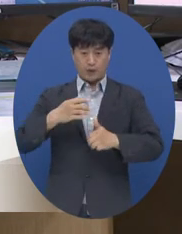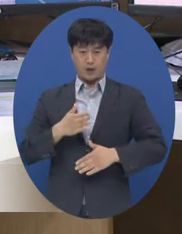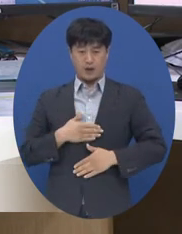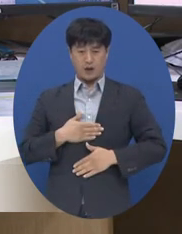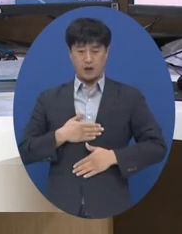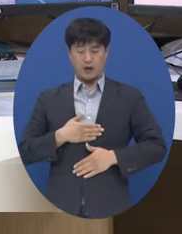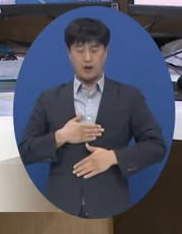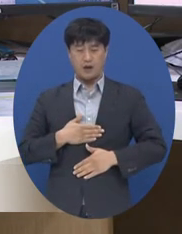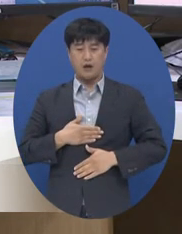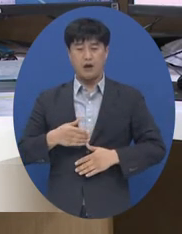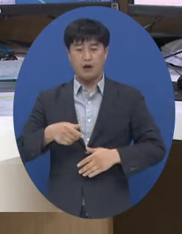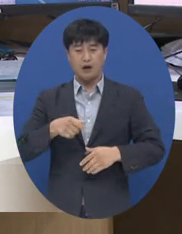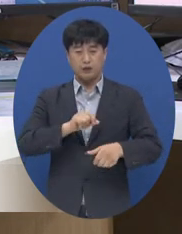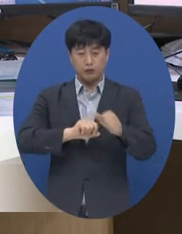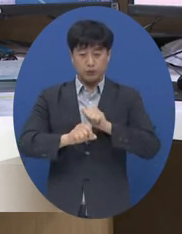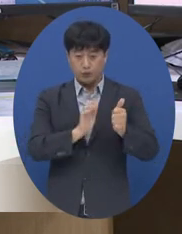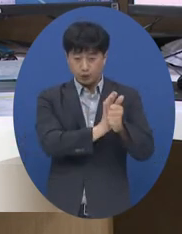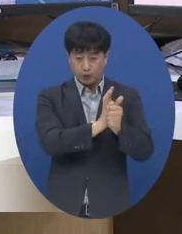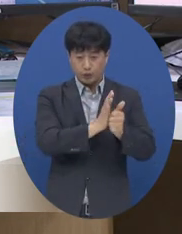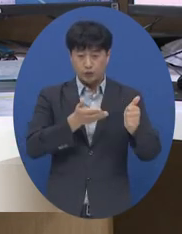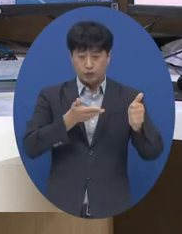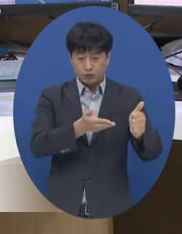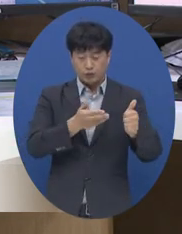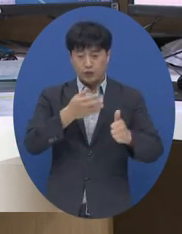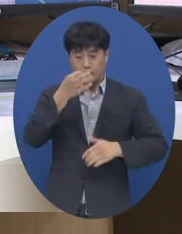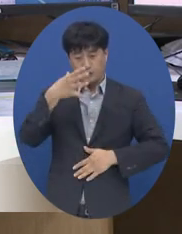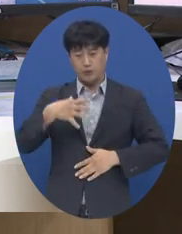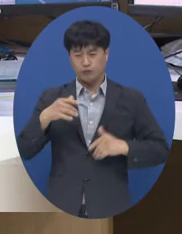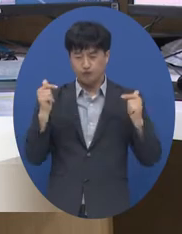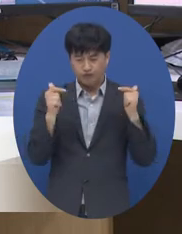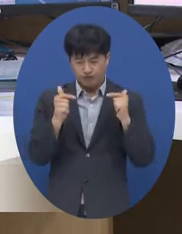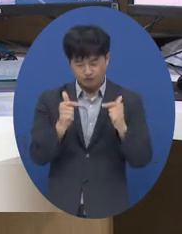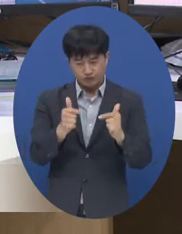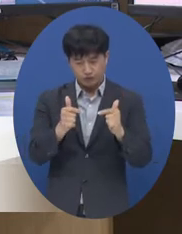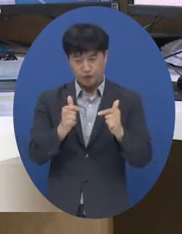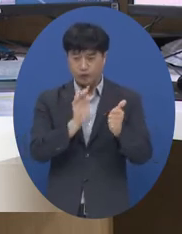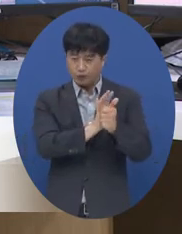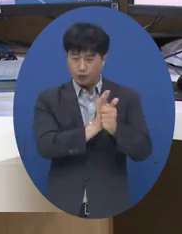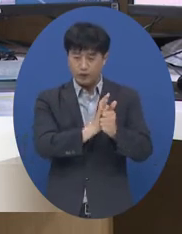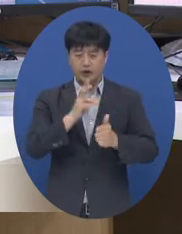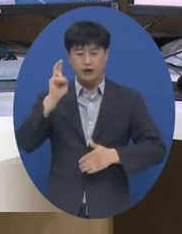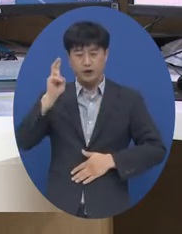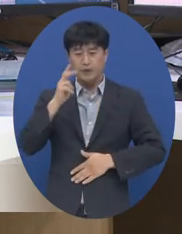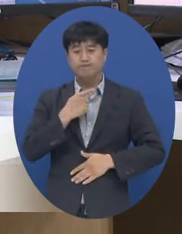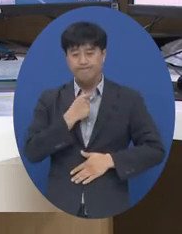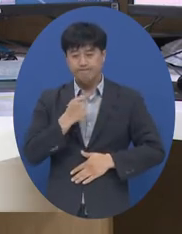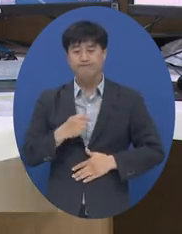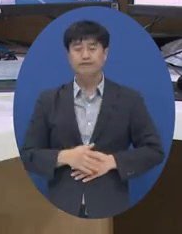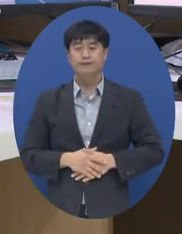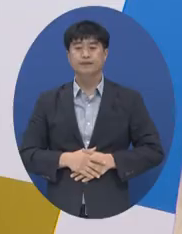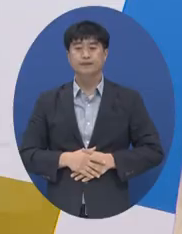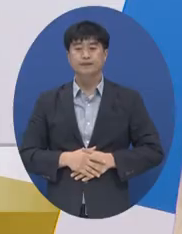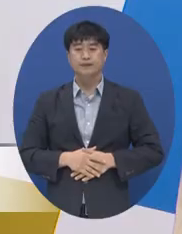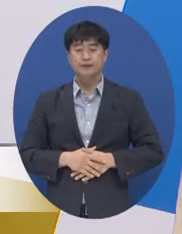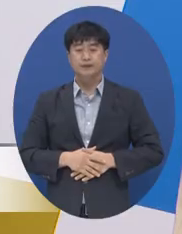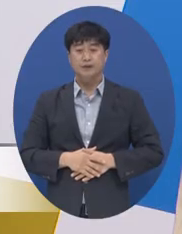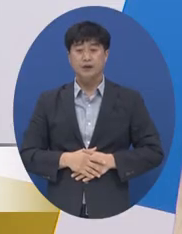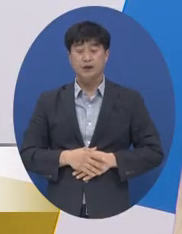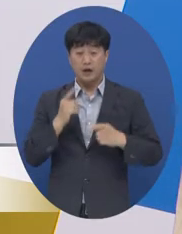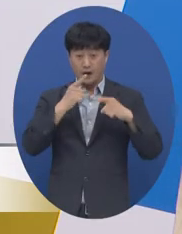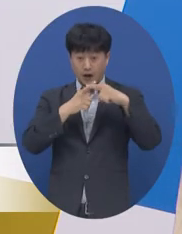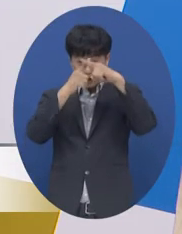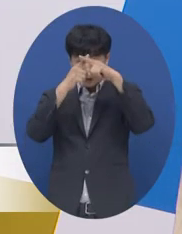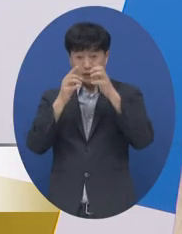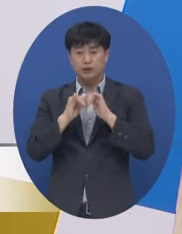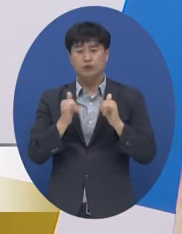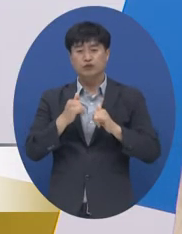수 있는 환경이라면 제가 나서서 도와주고 하는 것 때문에 조금 그런 뭐지 힘든 게 조금 덜하지 않을까 싶습니다. 간호사 일을